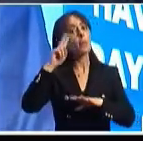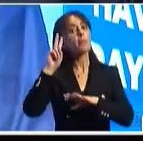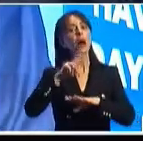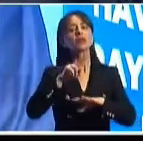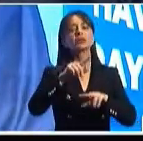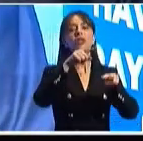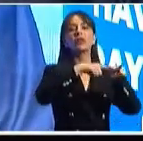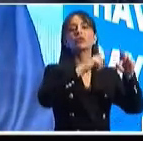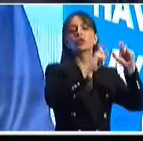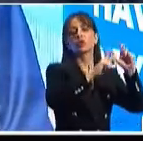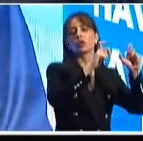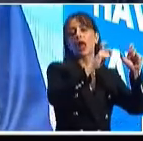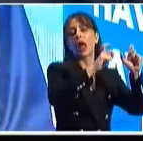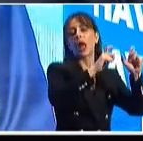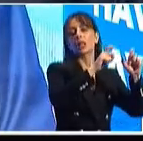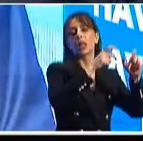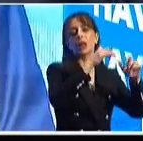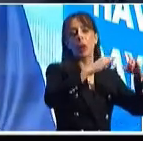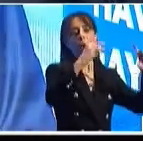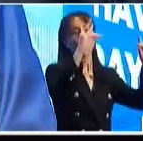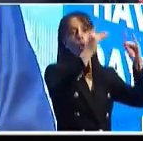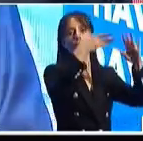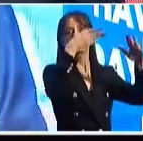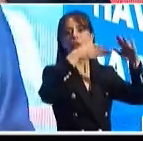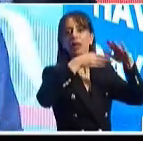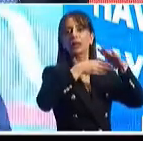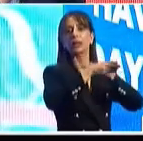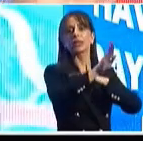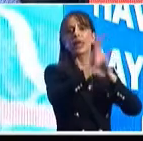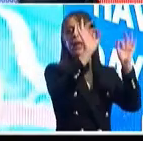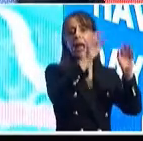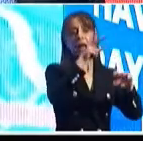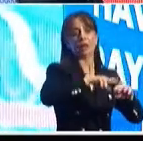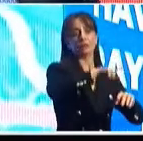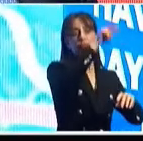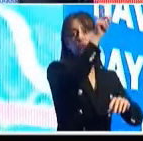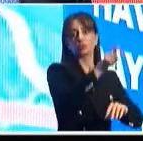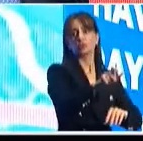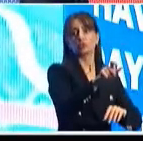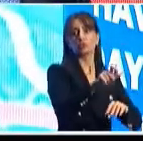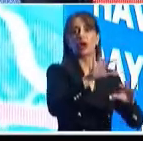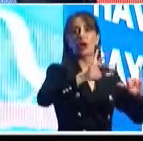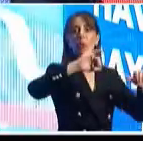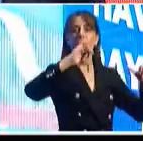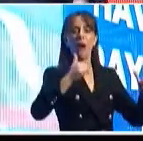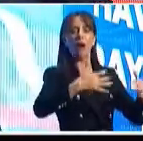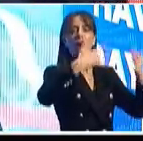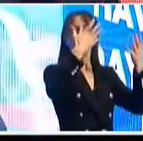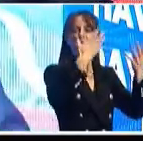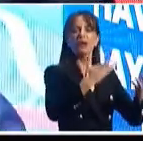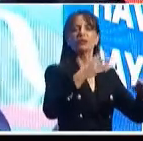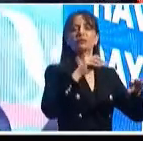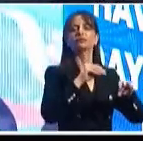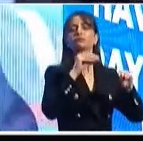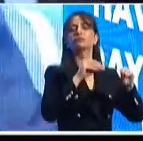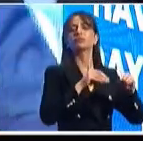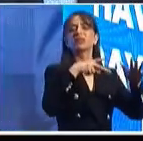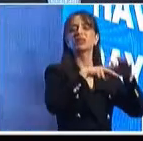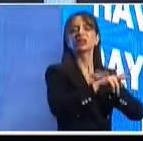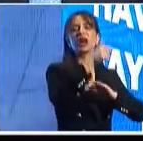Köprüsü'nden geçerek hem yolcu taşıyacak hem de yük taşıyacak. Kuracağımız 6